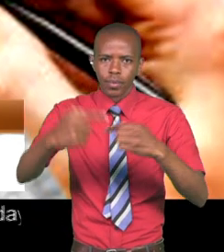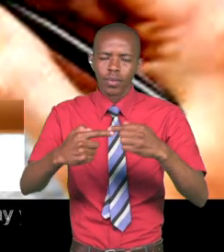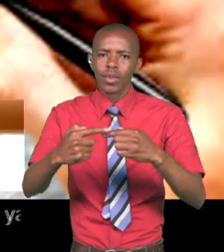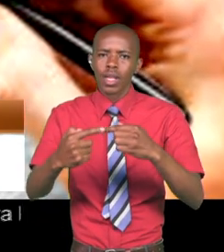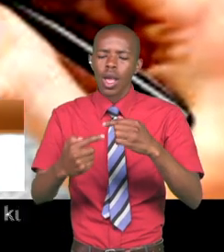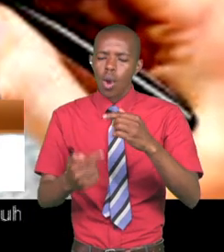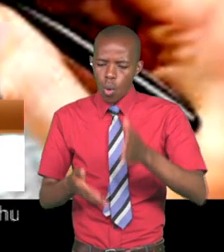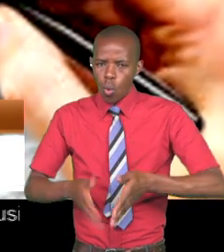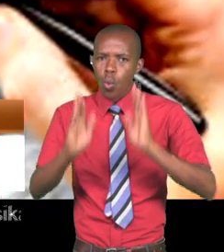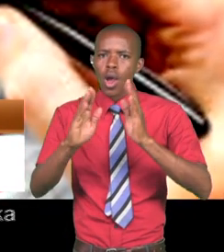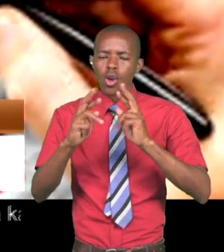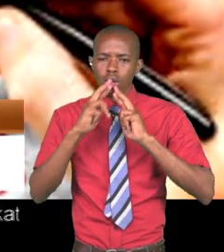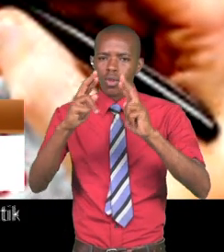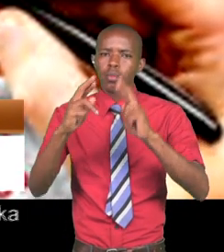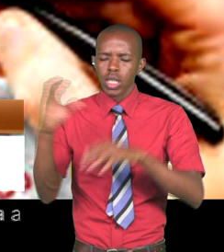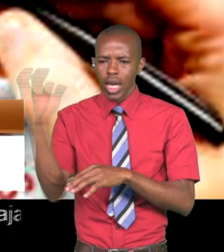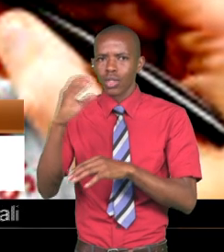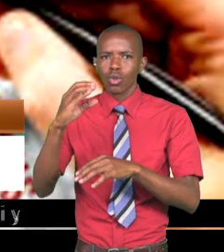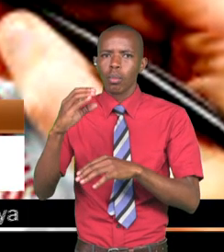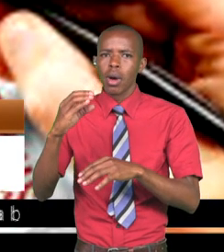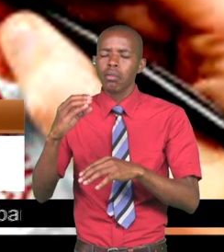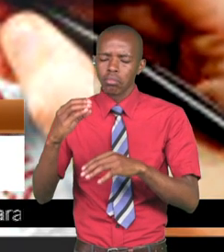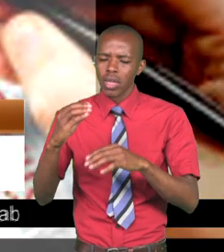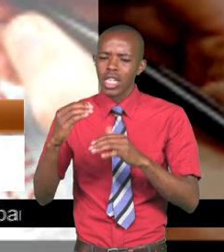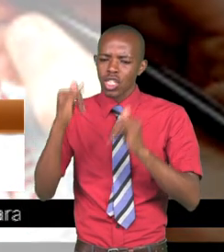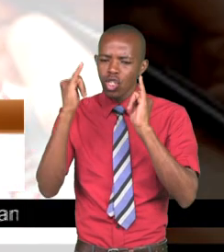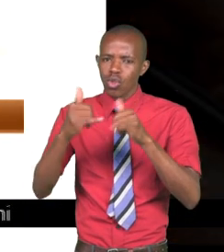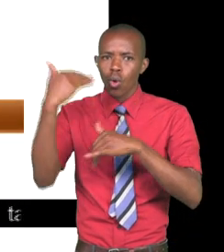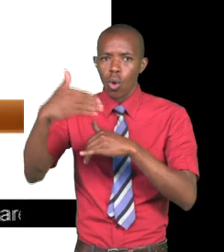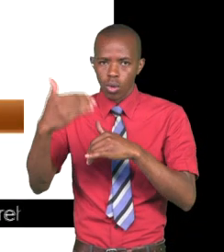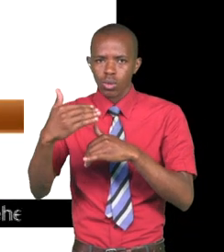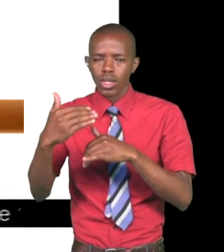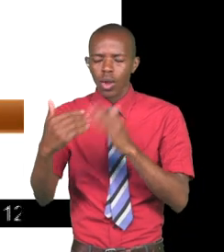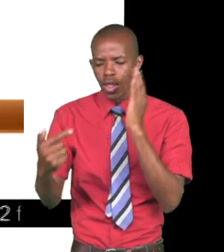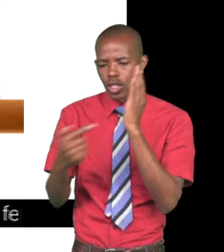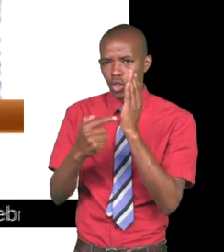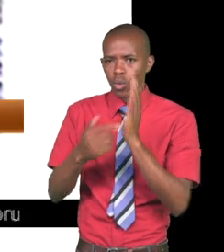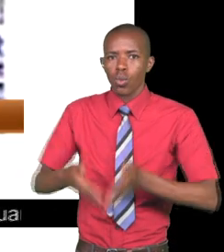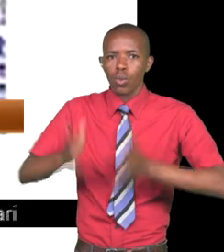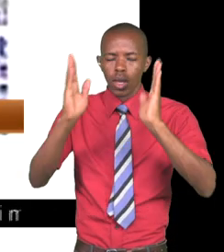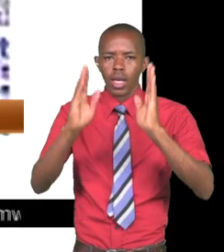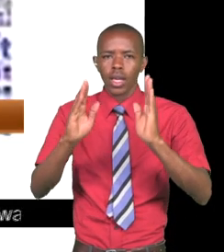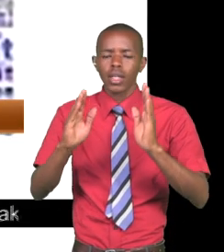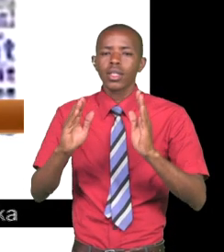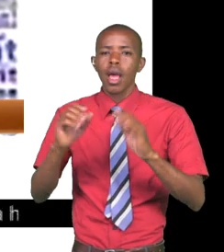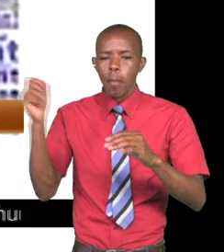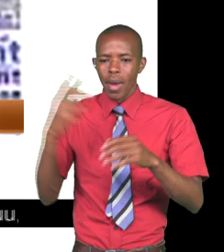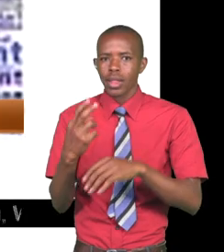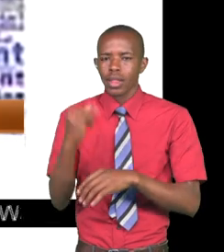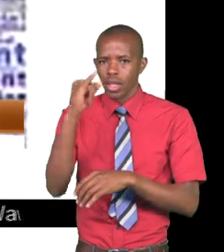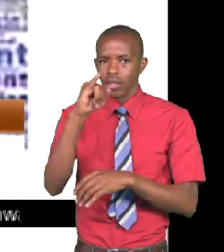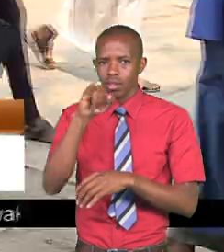ya uwasilishaji ujumbe kwa wateja inazidi kuchukua mkondo mpya, ule wa kidijitali. Kufikia mwezi Januari